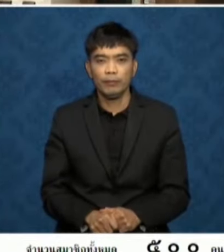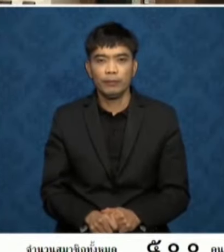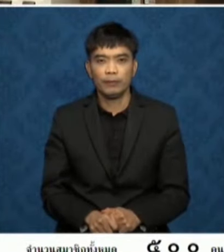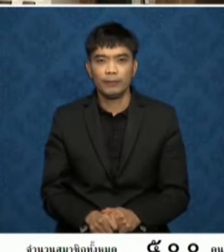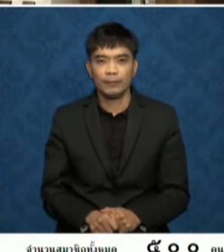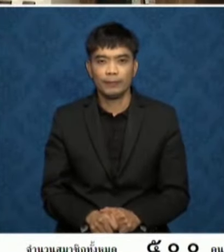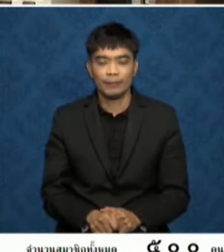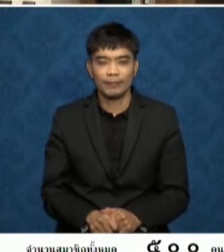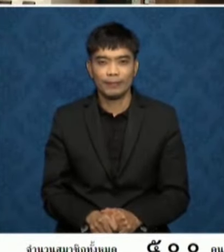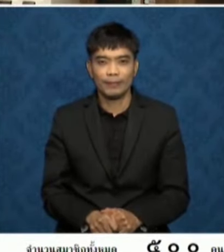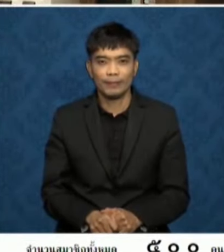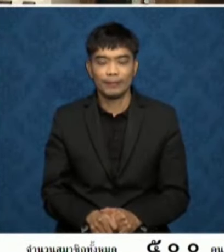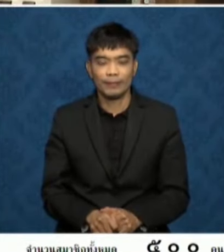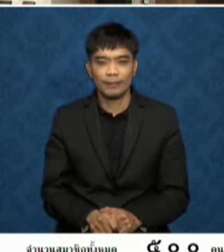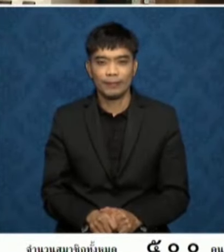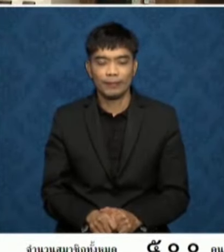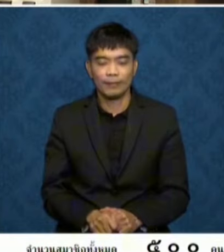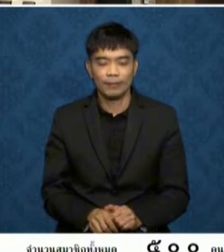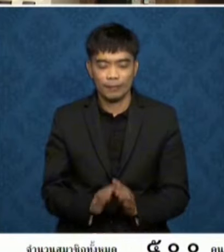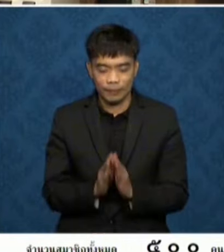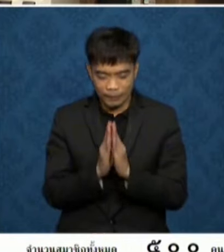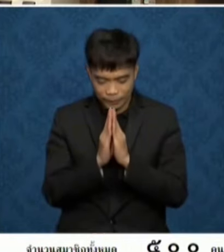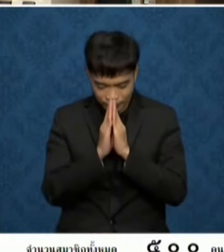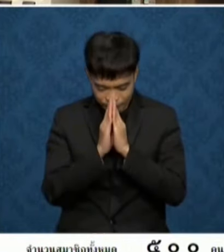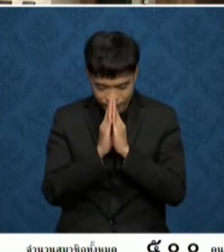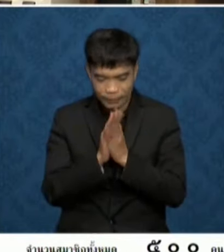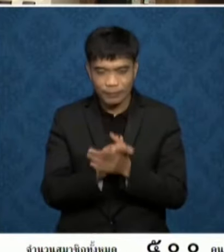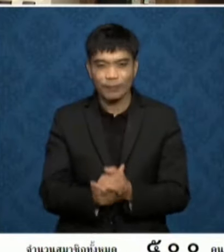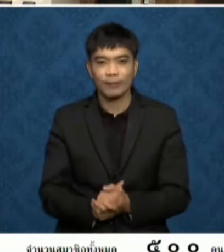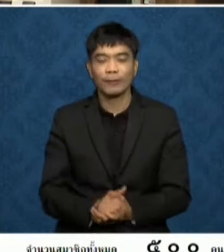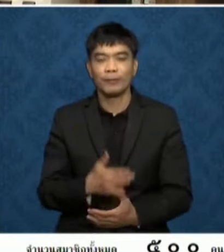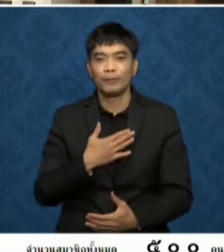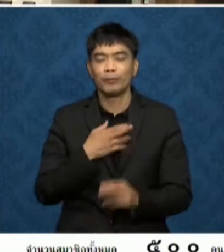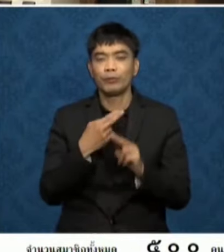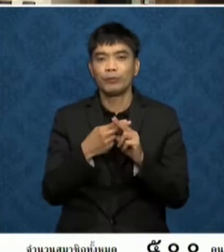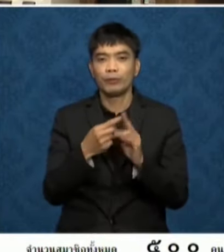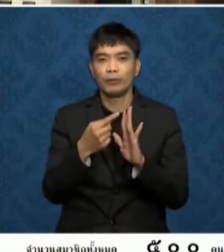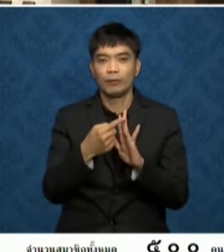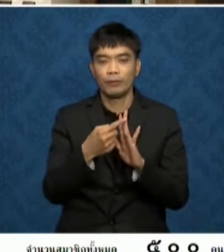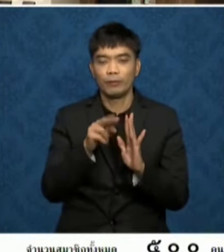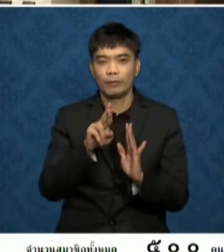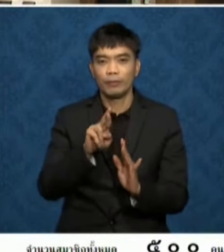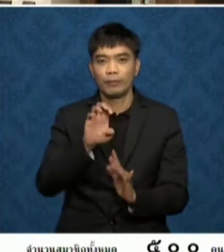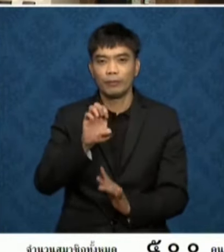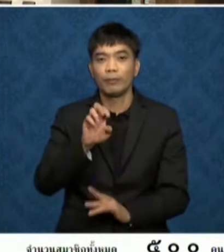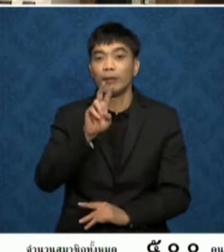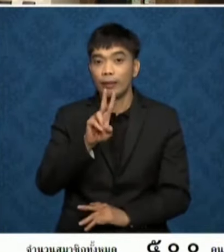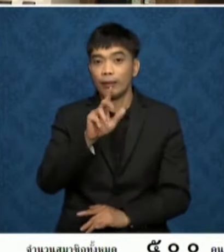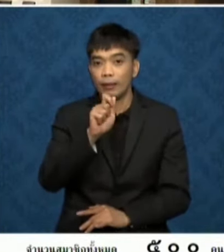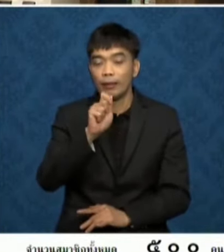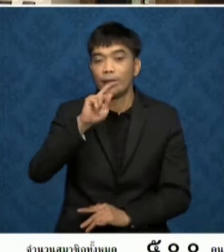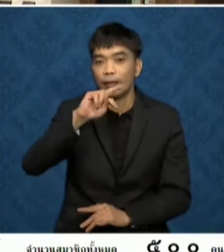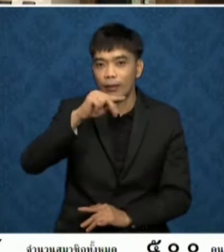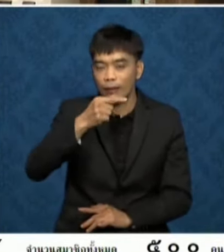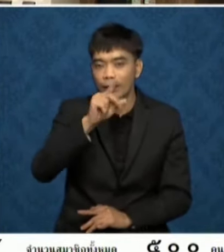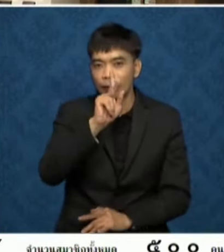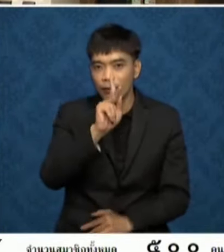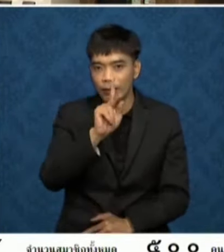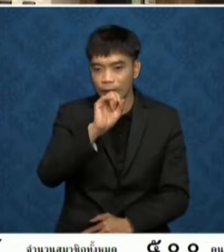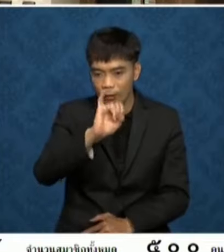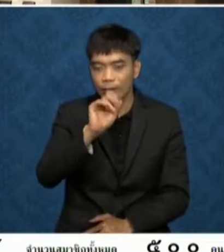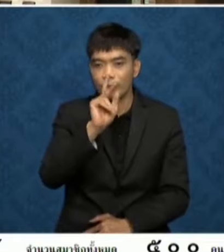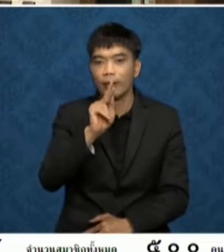ขอบคุณครับท่านประธานผมเรืองไกรเลขกิจวัฒนะกรรมาธิการทางนั้นความเห็นครับก็ฟัง